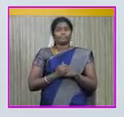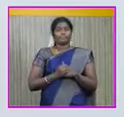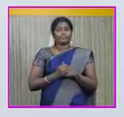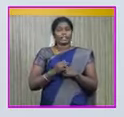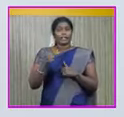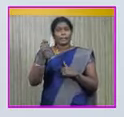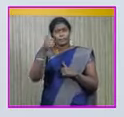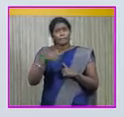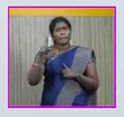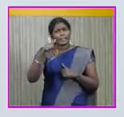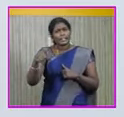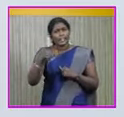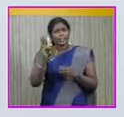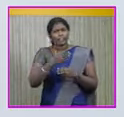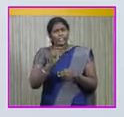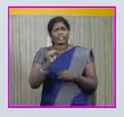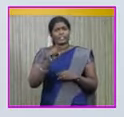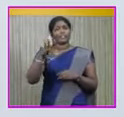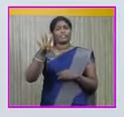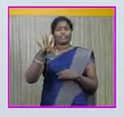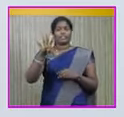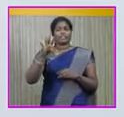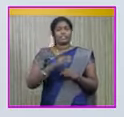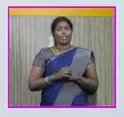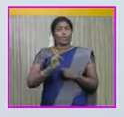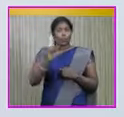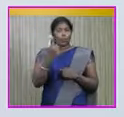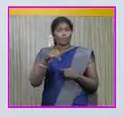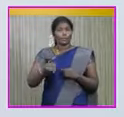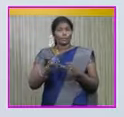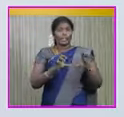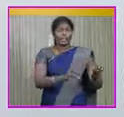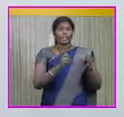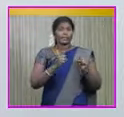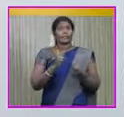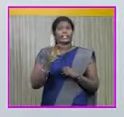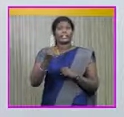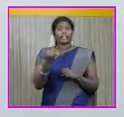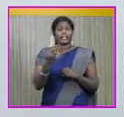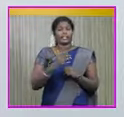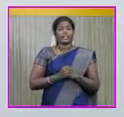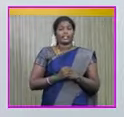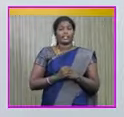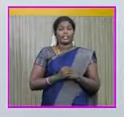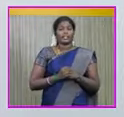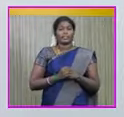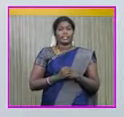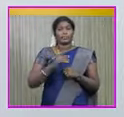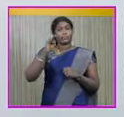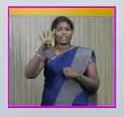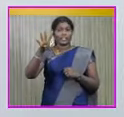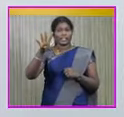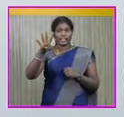4 வகுத்தன்னா 4. அதாவது ஒரு ஜோடி ஒத்த பக்கங்களின் விகிதம், முதல் ஜோடி ஒத்த பக்கங்களின் விகிதம் வந்து